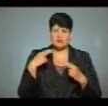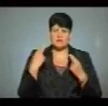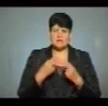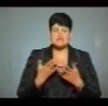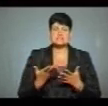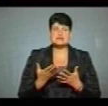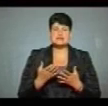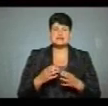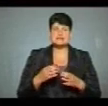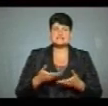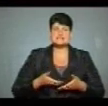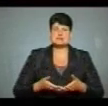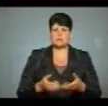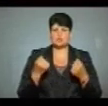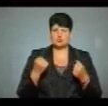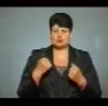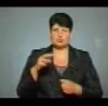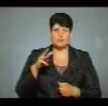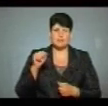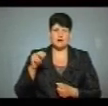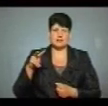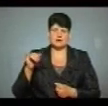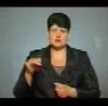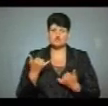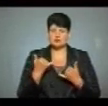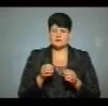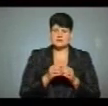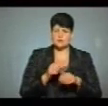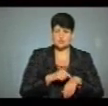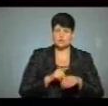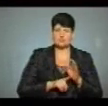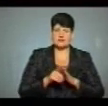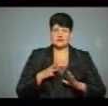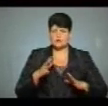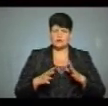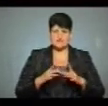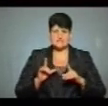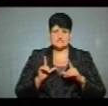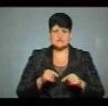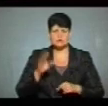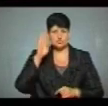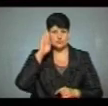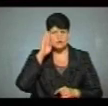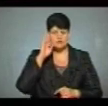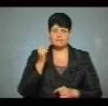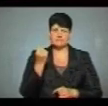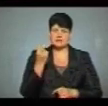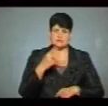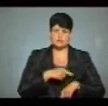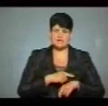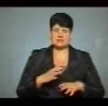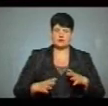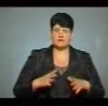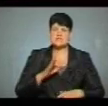України Анатолій Малищик. За його словами, сьогодні о 10-й годині розпочалися тренувальні заїзди чоловіків, з 12-ї години